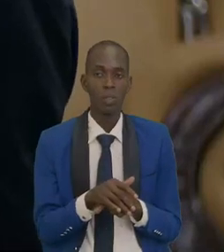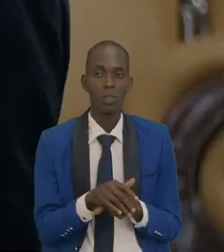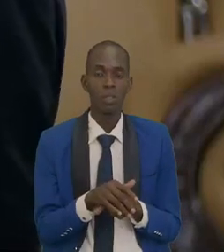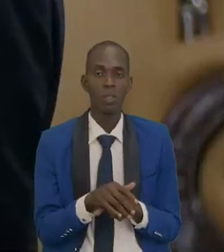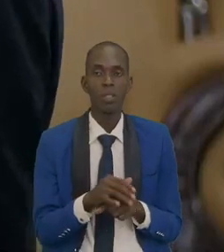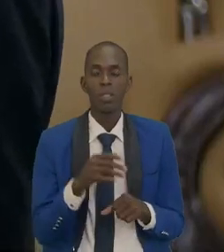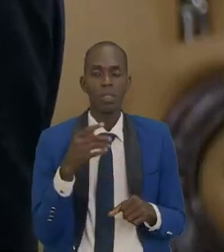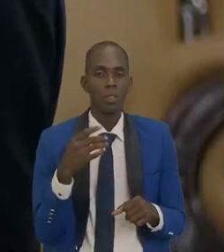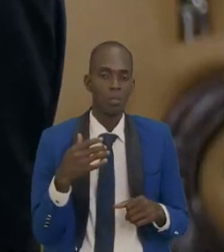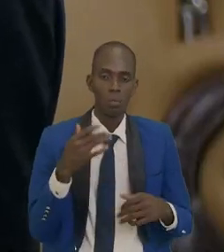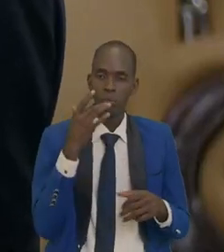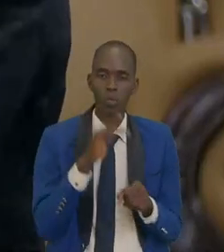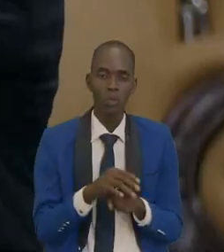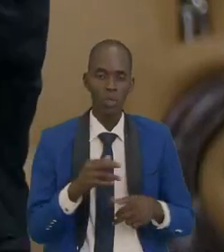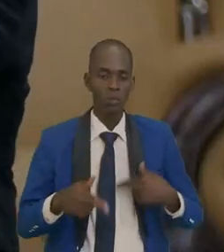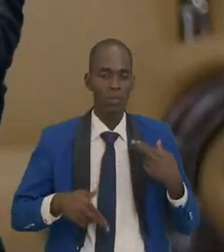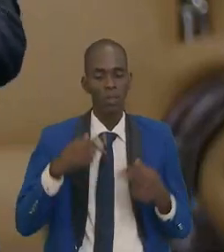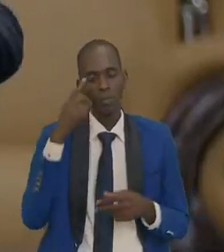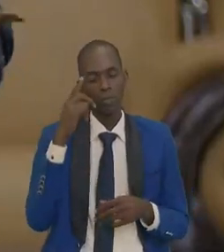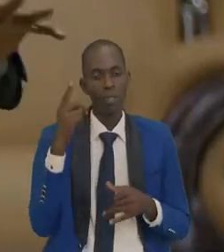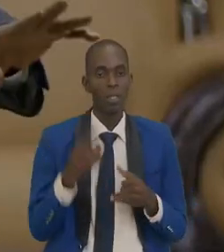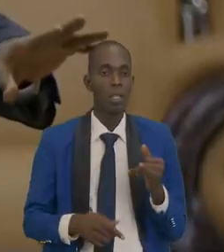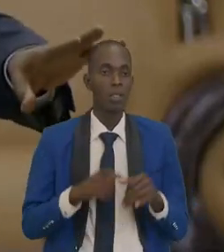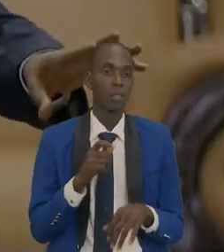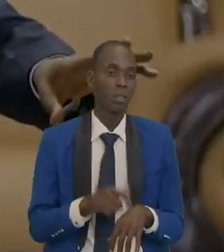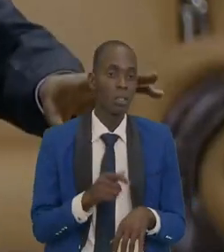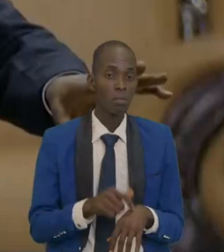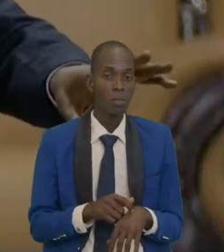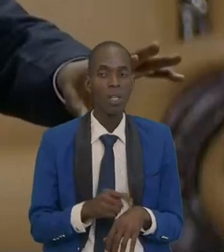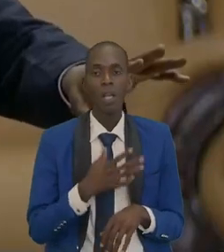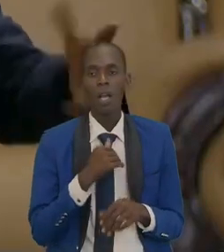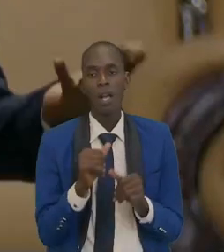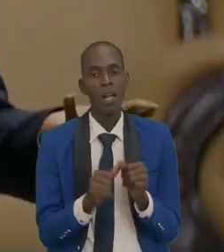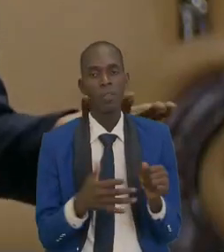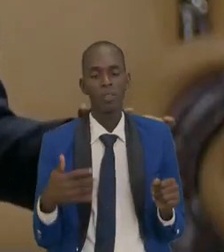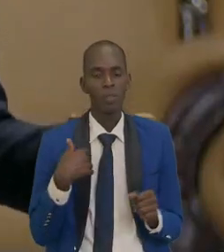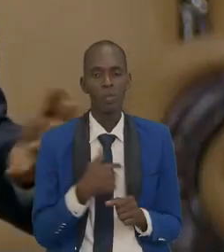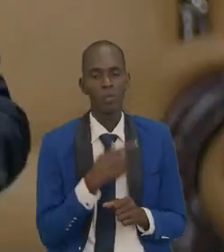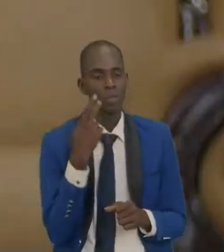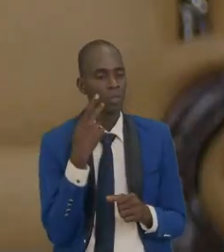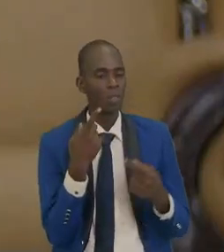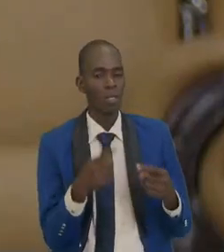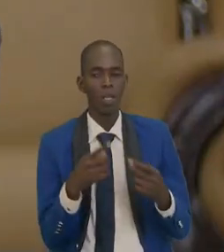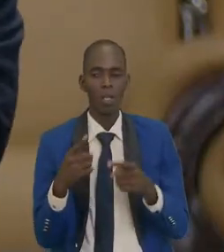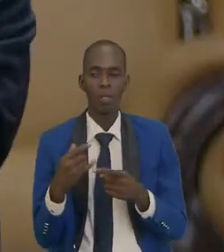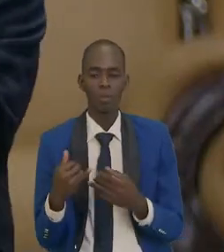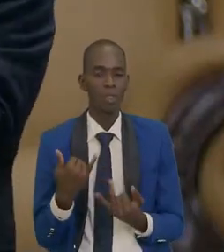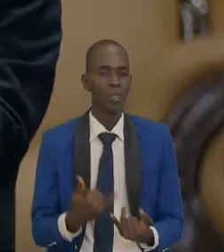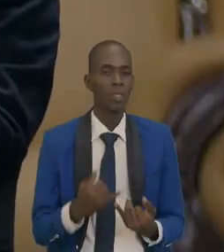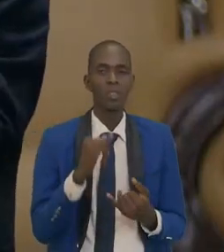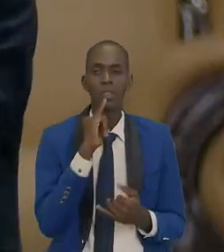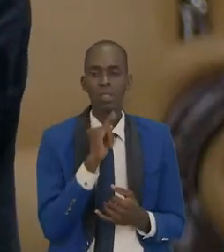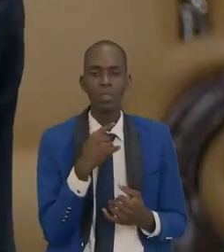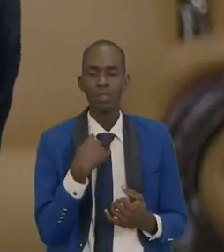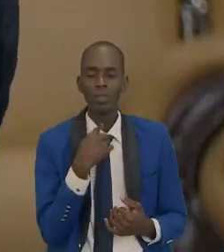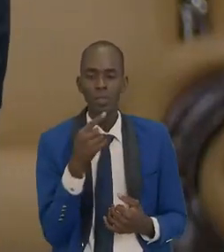un réveil pour les derniers jours, et tout ce que nous voyons autour essaie de dire, ne